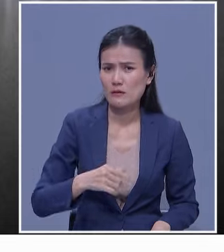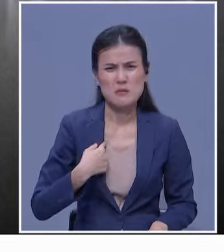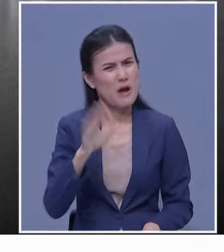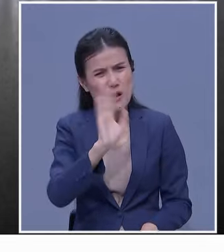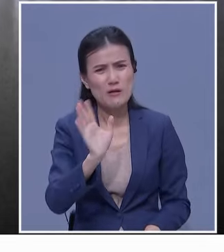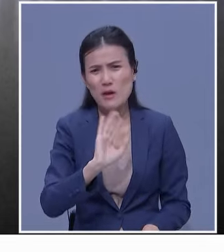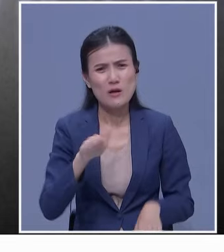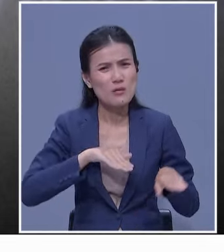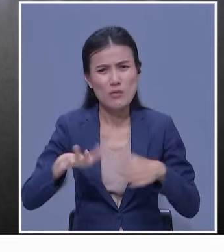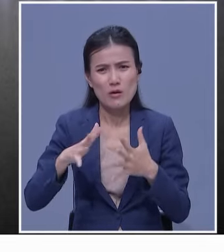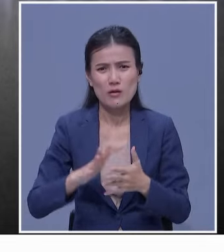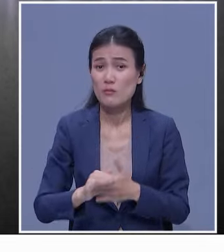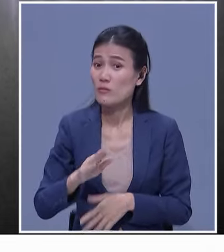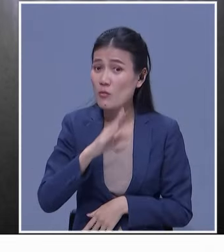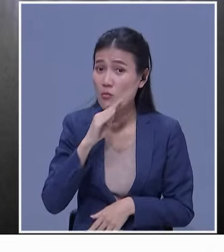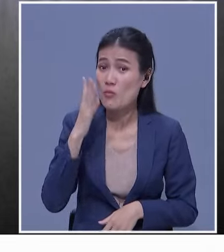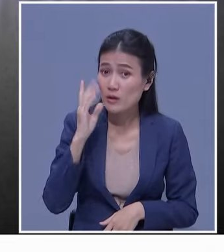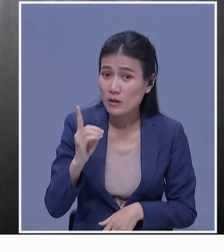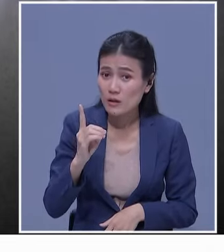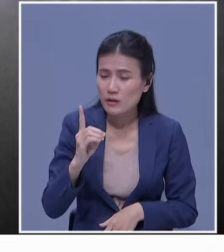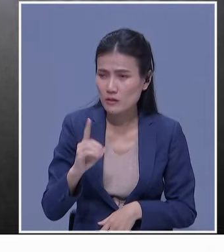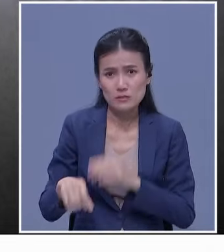ราะถ้ารอพรุ่งนี้อาจจะต้องเป็นหมายจับ